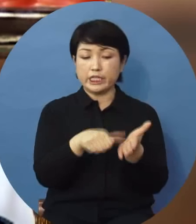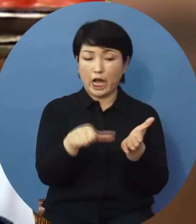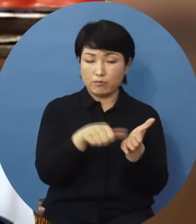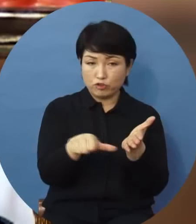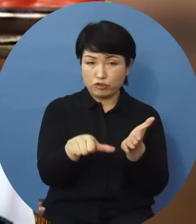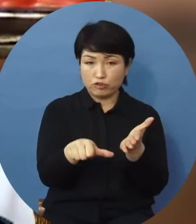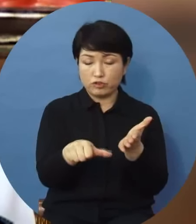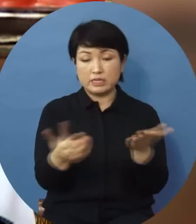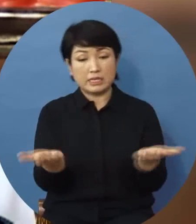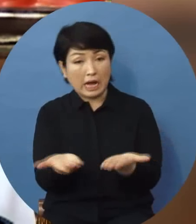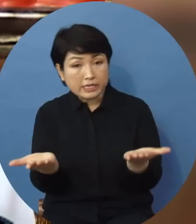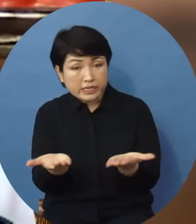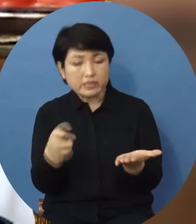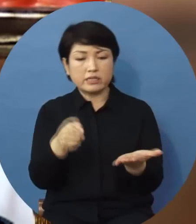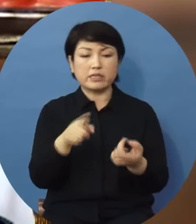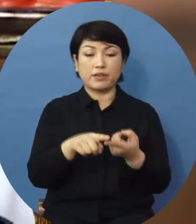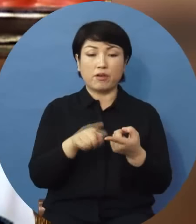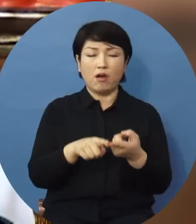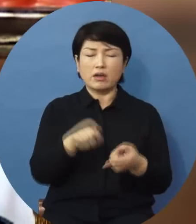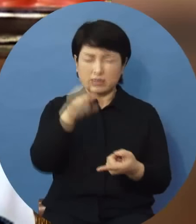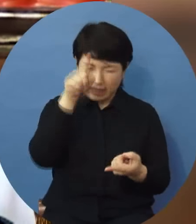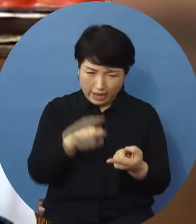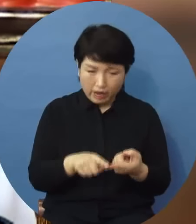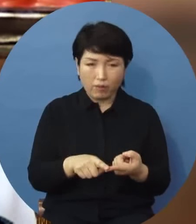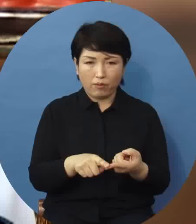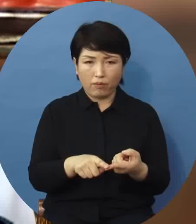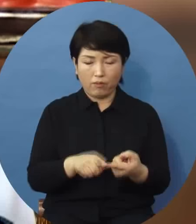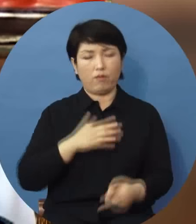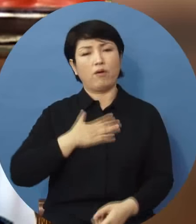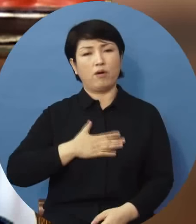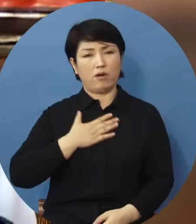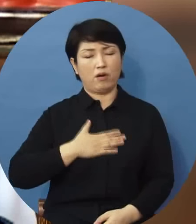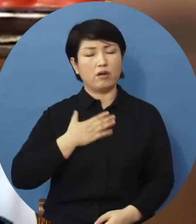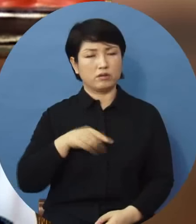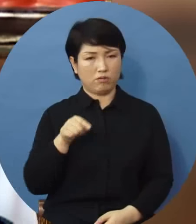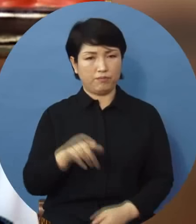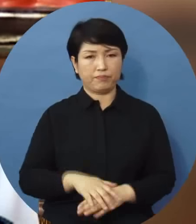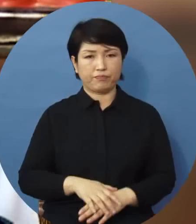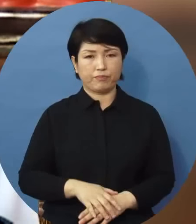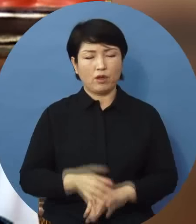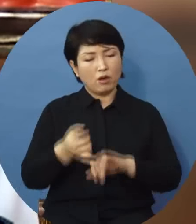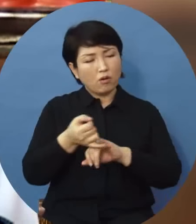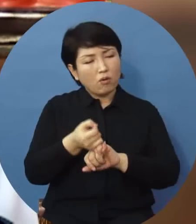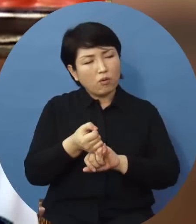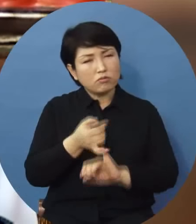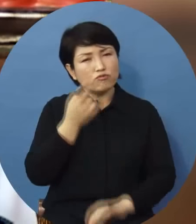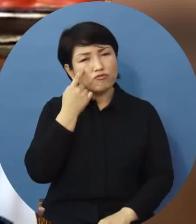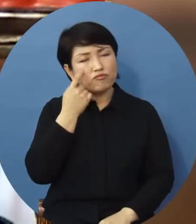사물을, 사실을 있는 그대로 알아차리는 거예요. 그것은 꼭